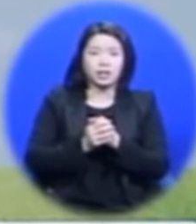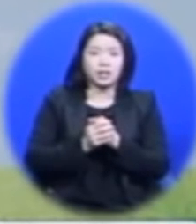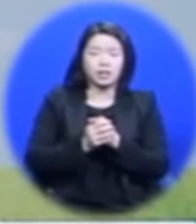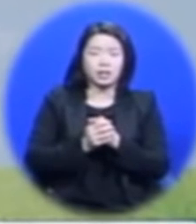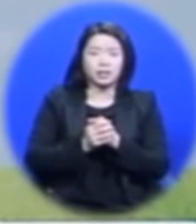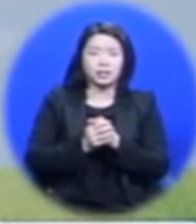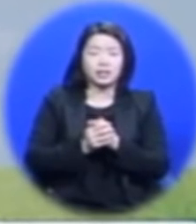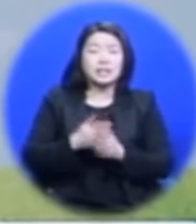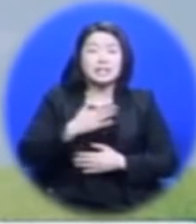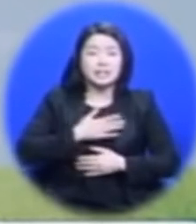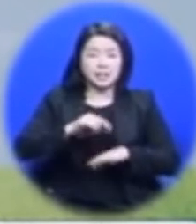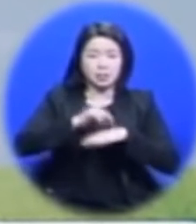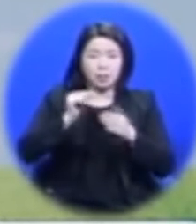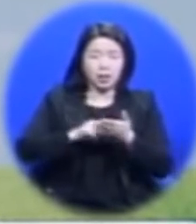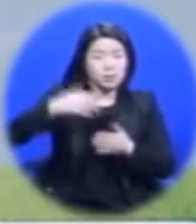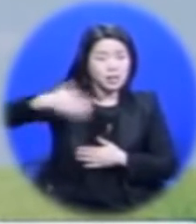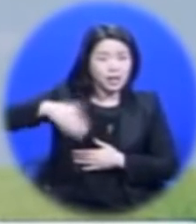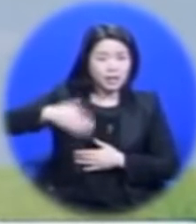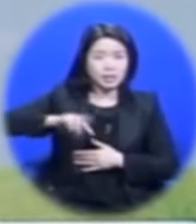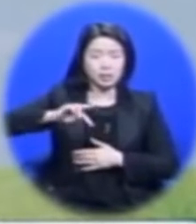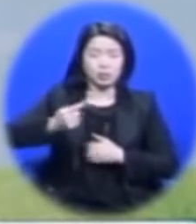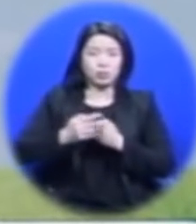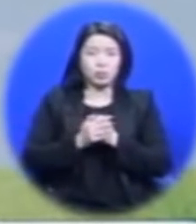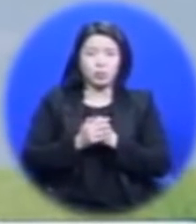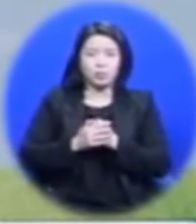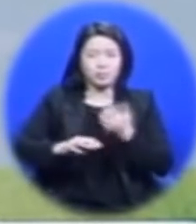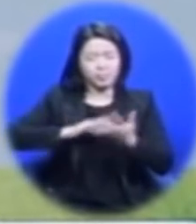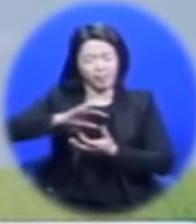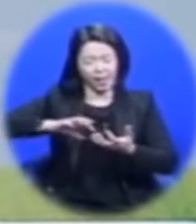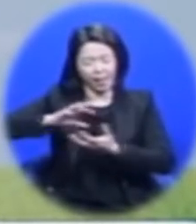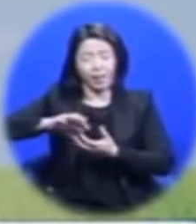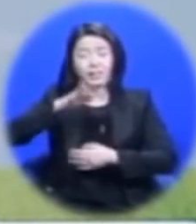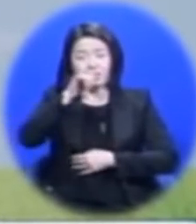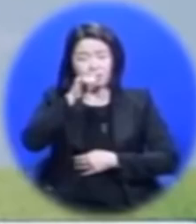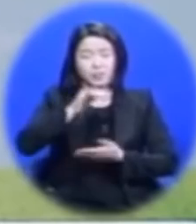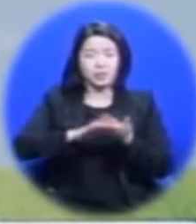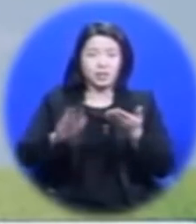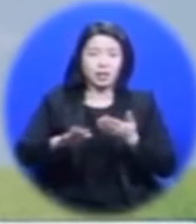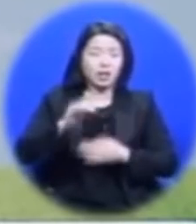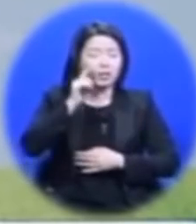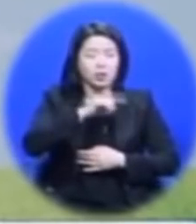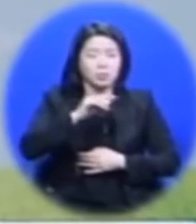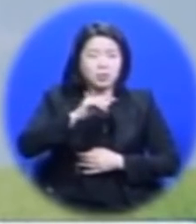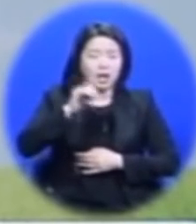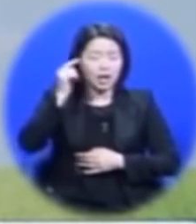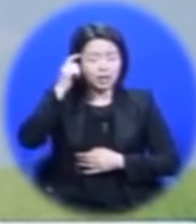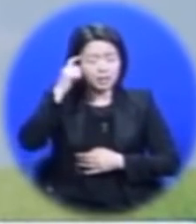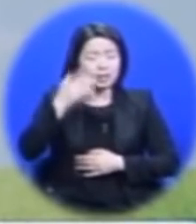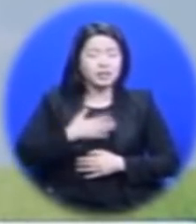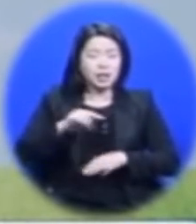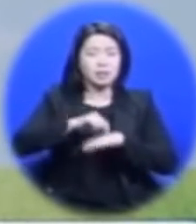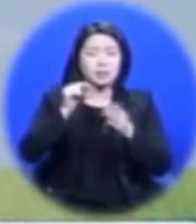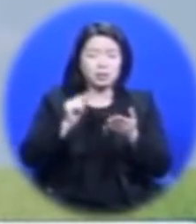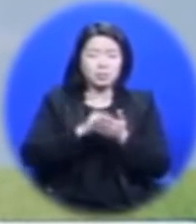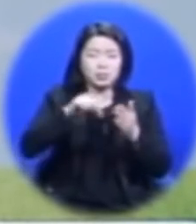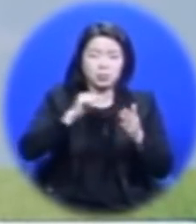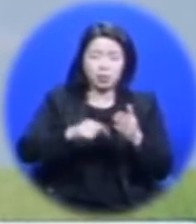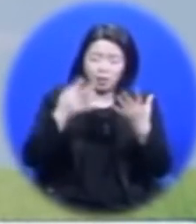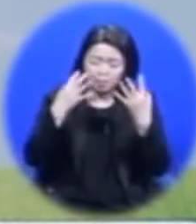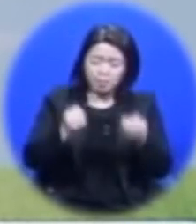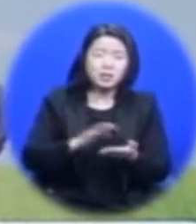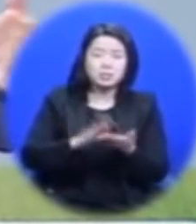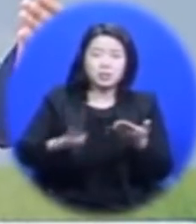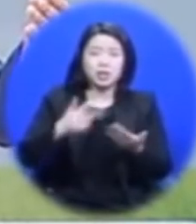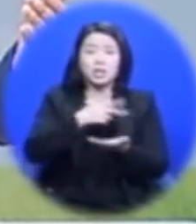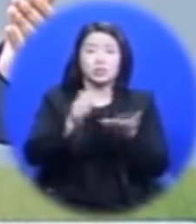제 마음이 아직도 엉망진창입니다. 너무나 악한 생각이 내 마음속에 많습니다.